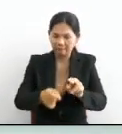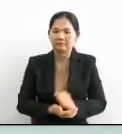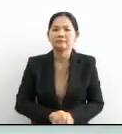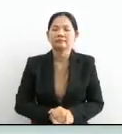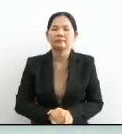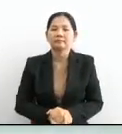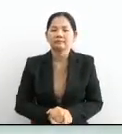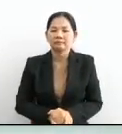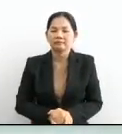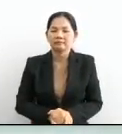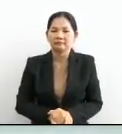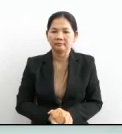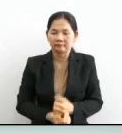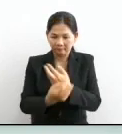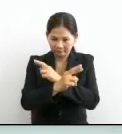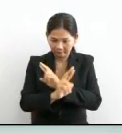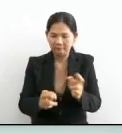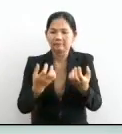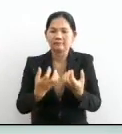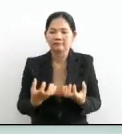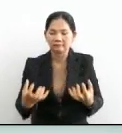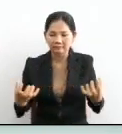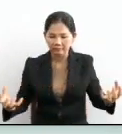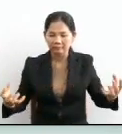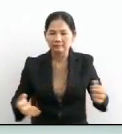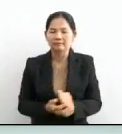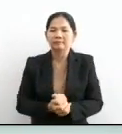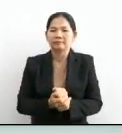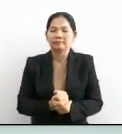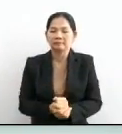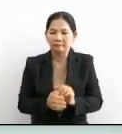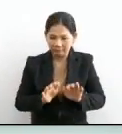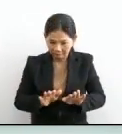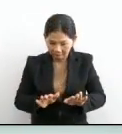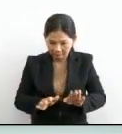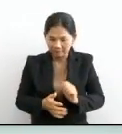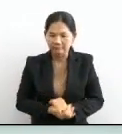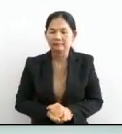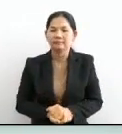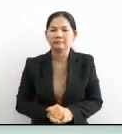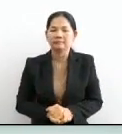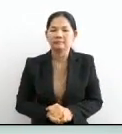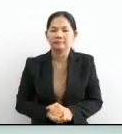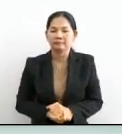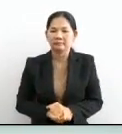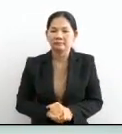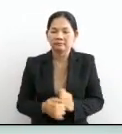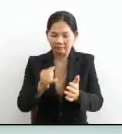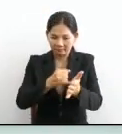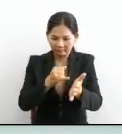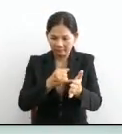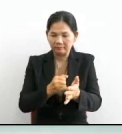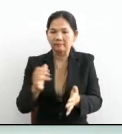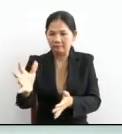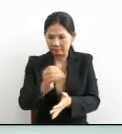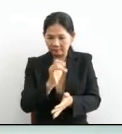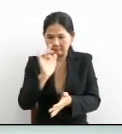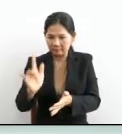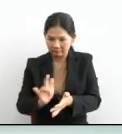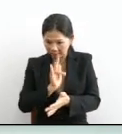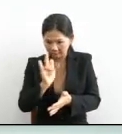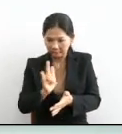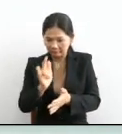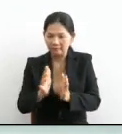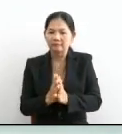Chẳng chẳng con trừ trìm xong về rẻ tặng ảnh ní. Chà đặn này chất khu lưu nà con. Chà cứ đâm bay nghi sửa. Chà dừng dùng một bà